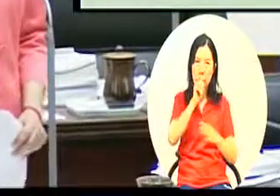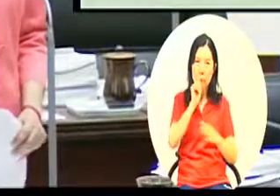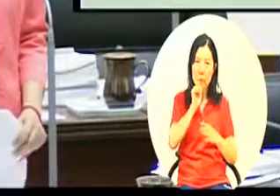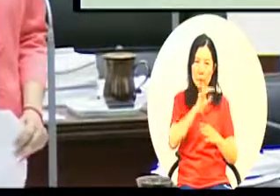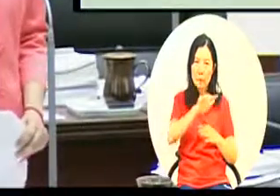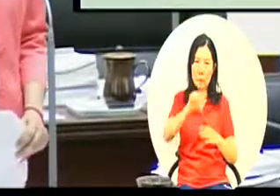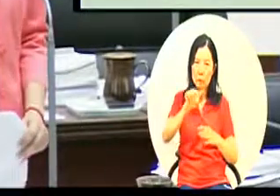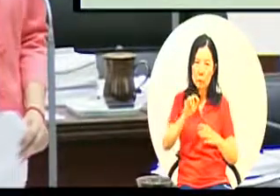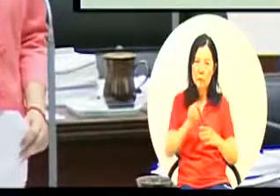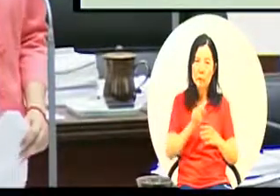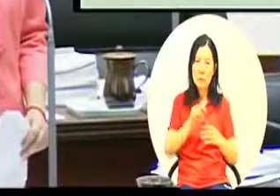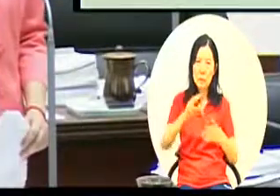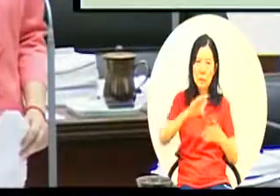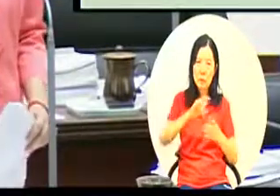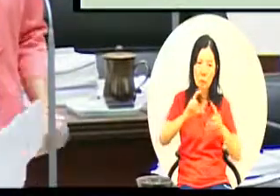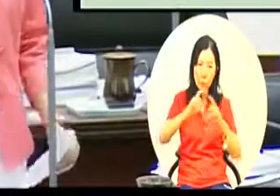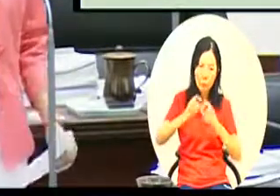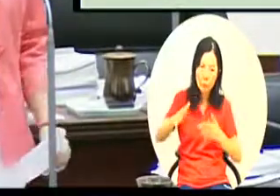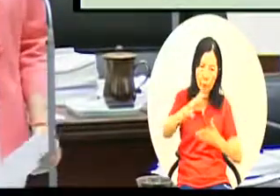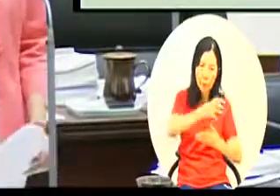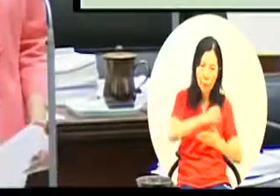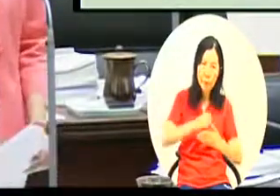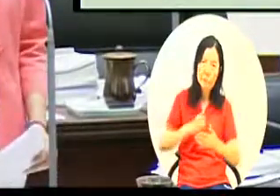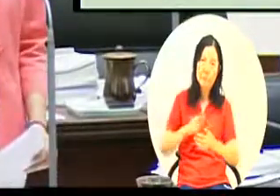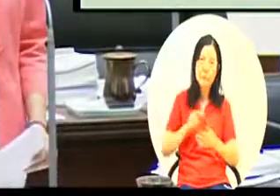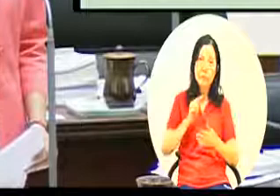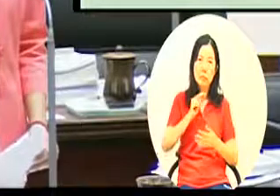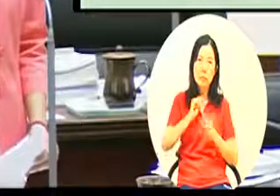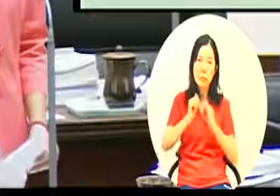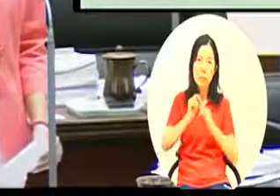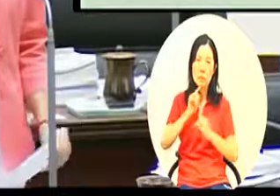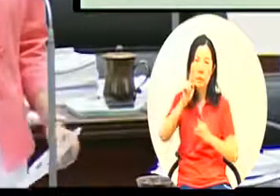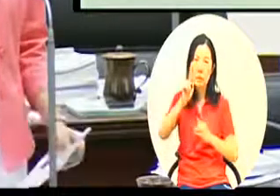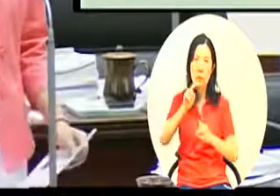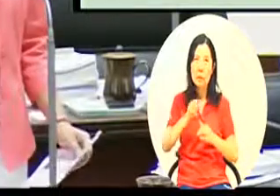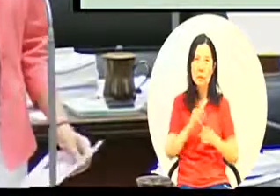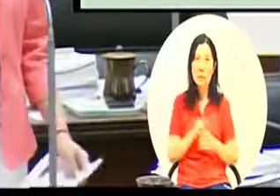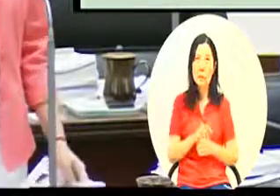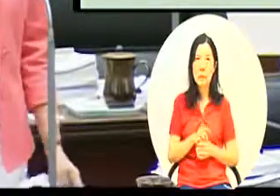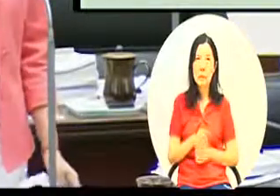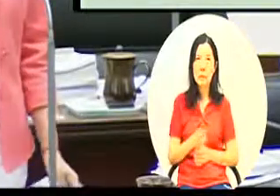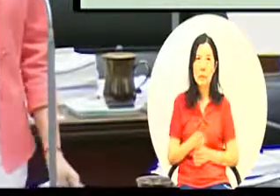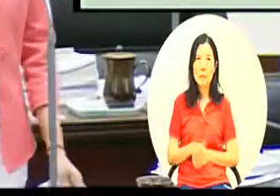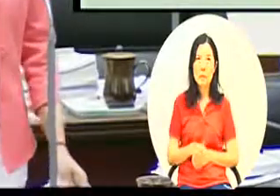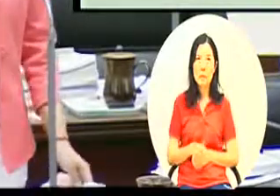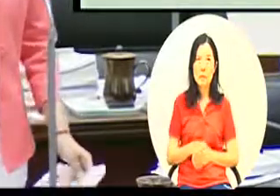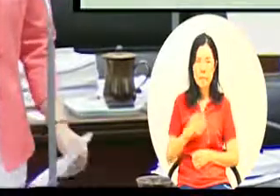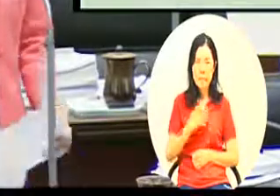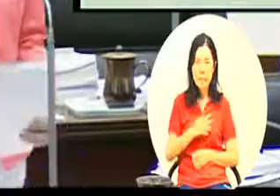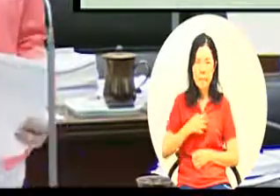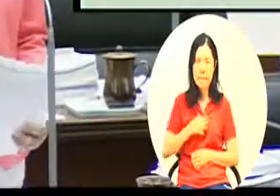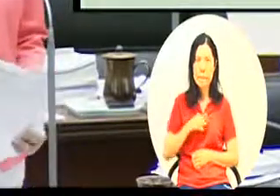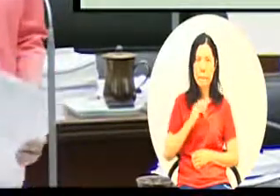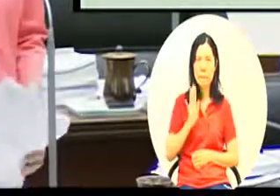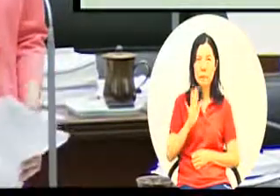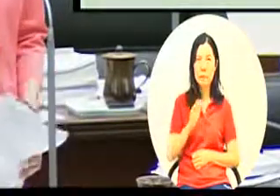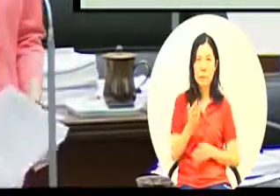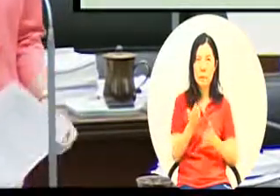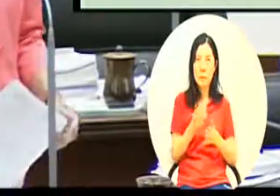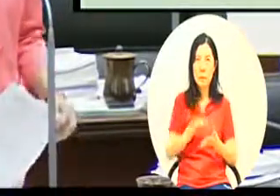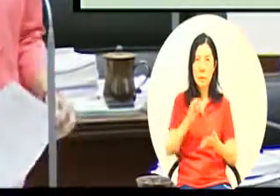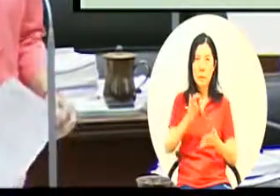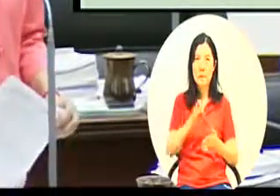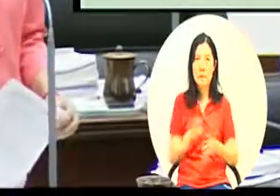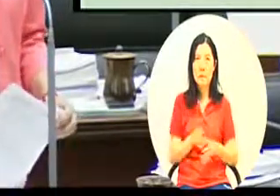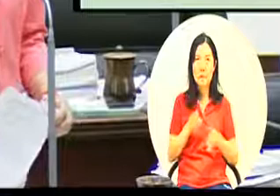呢，这个市民呢，我们的澄清人还有一个非常大的一个抱怨哈，那说哈，我刚提到针